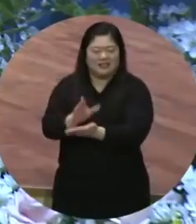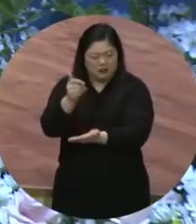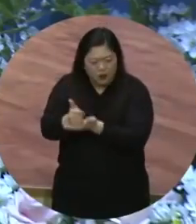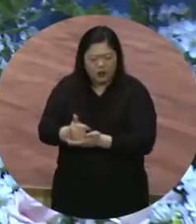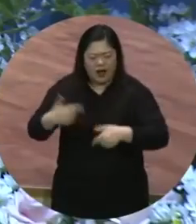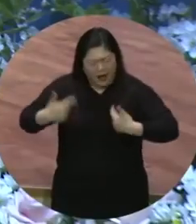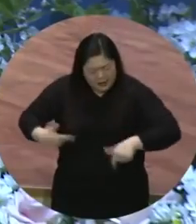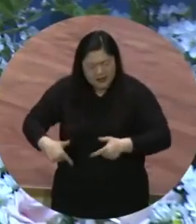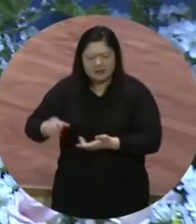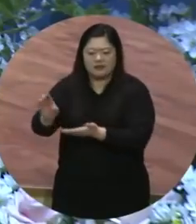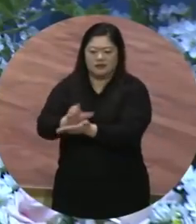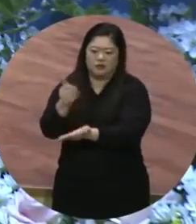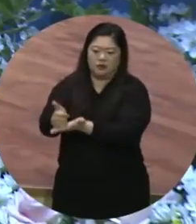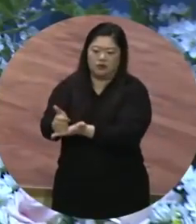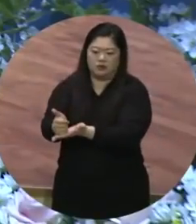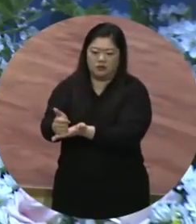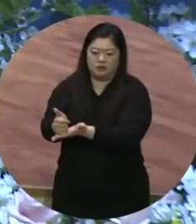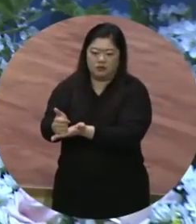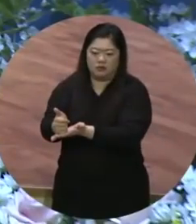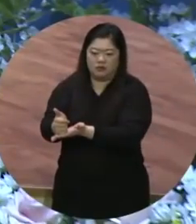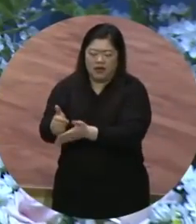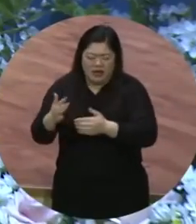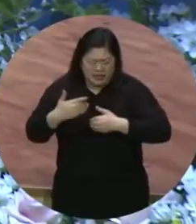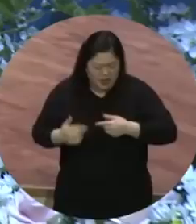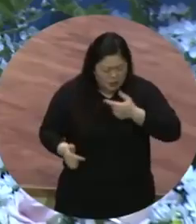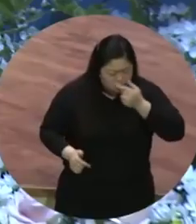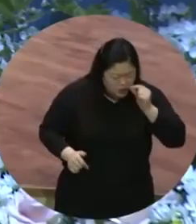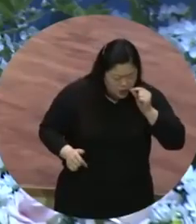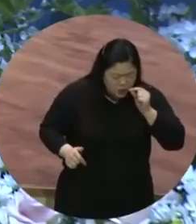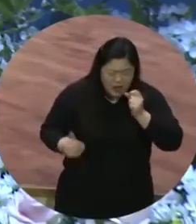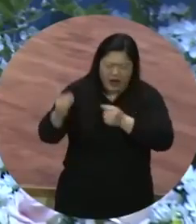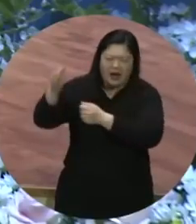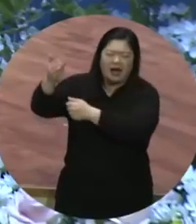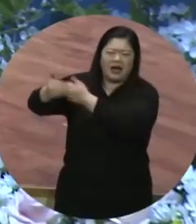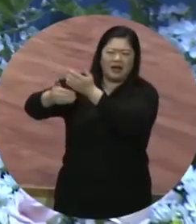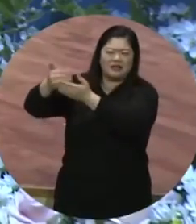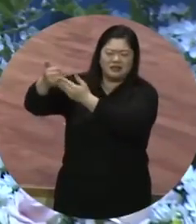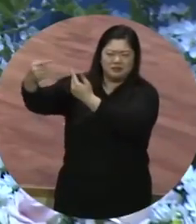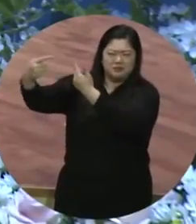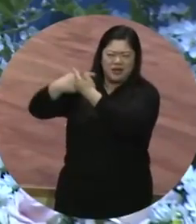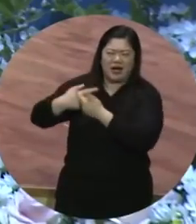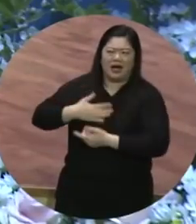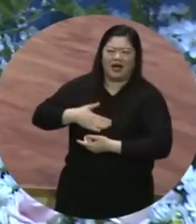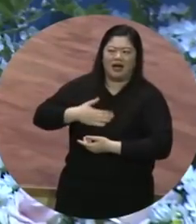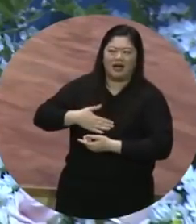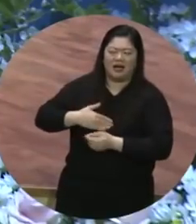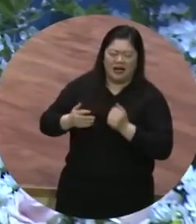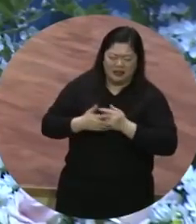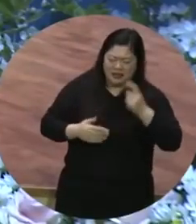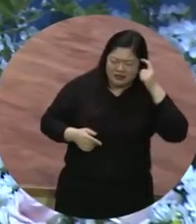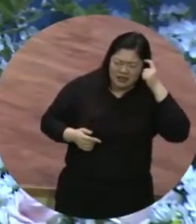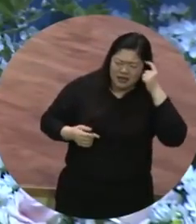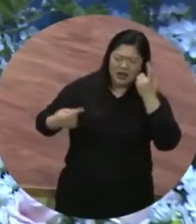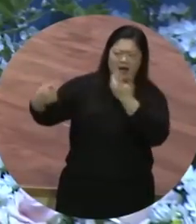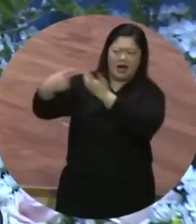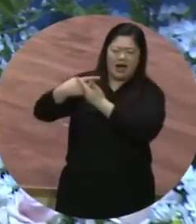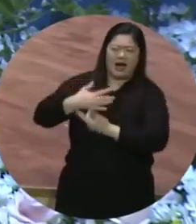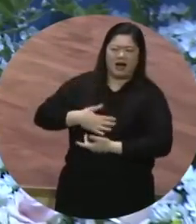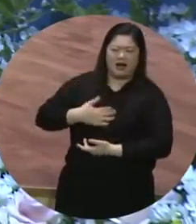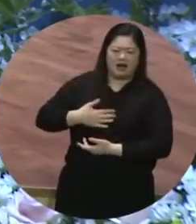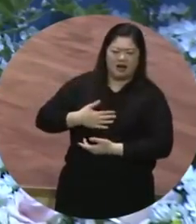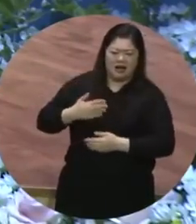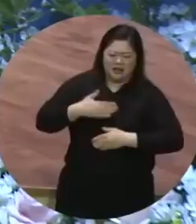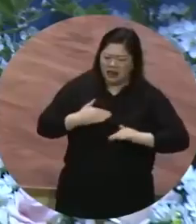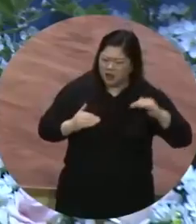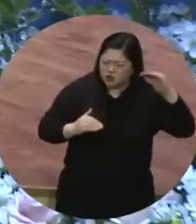뭐 문제될 게 있어요? 내 부족한 거 하나님 아시고, 내 생각 하나님이 다 아시고, 내 수준 아시고, 내 능력 아시고,